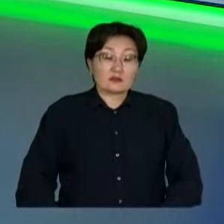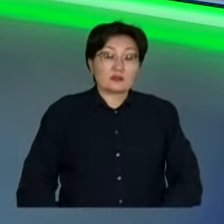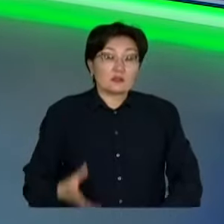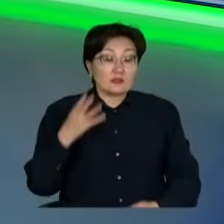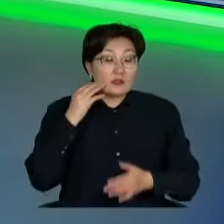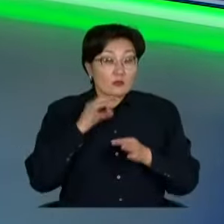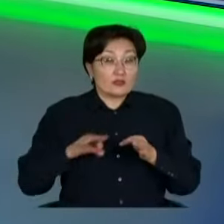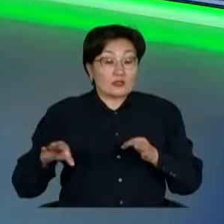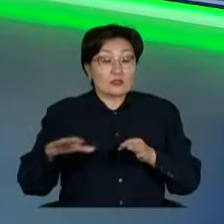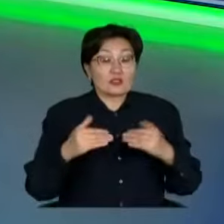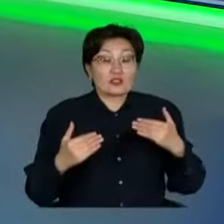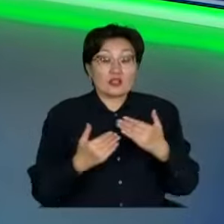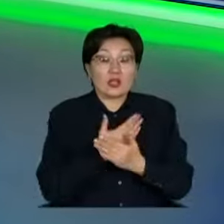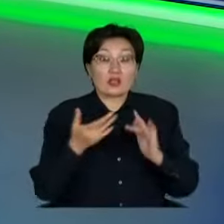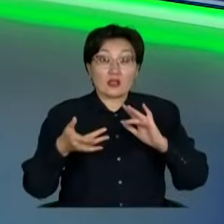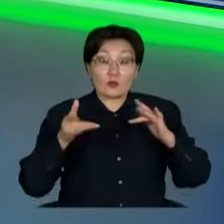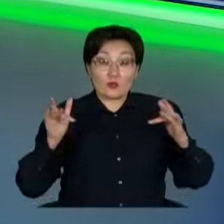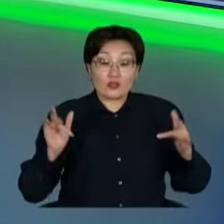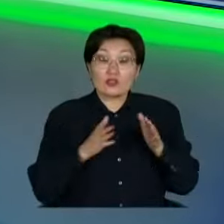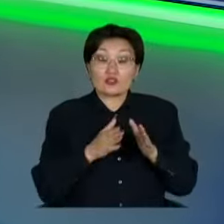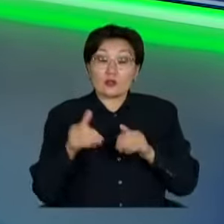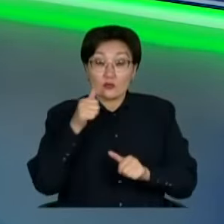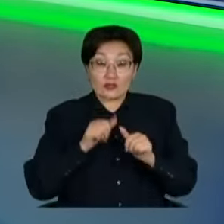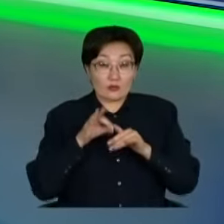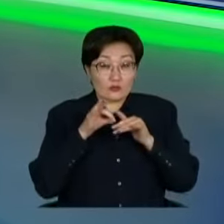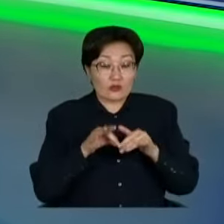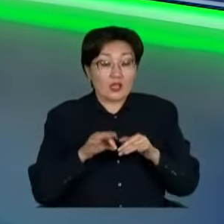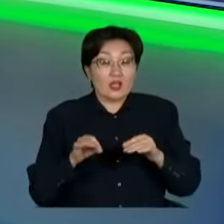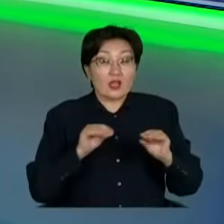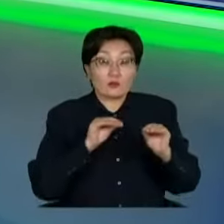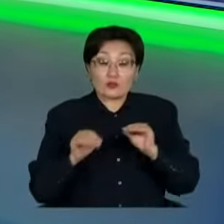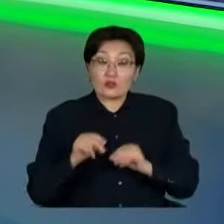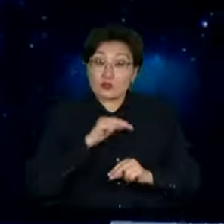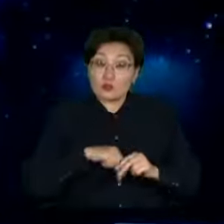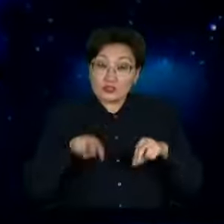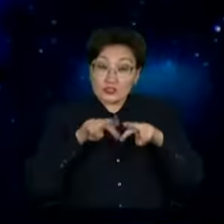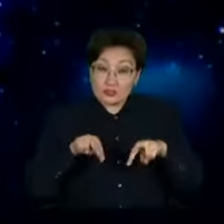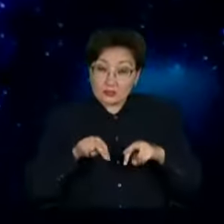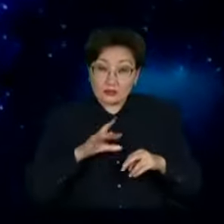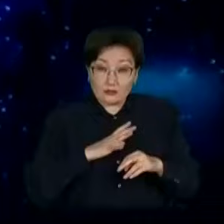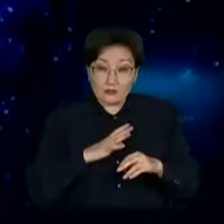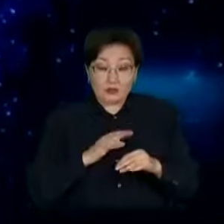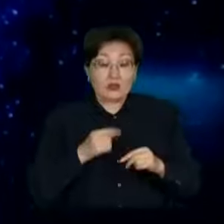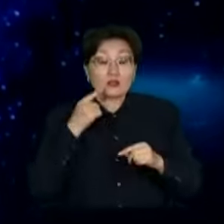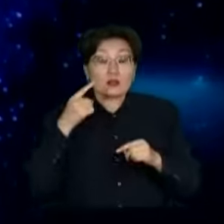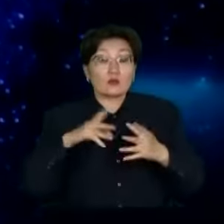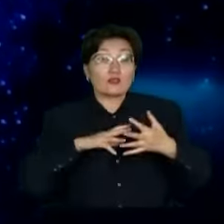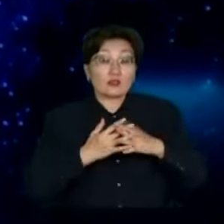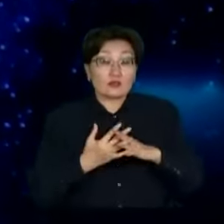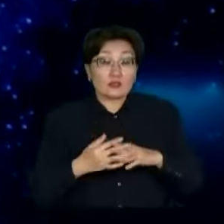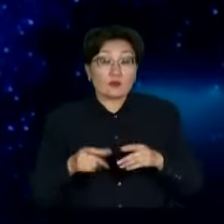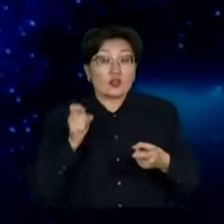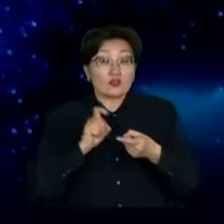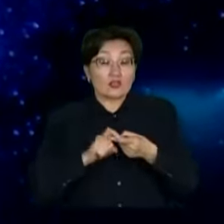Алматы облысында жаңа спутниктік жүйе сынақтан өткізіліп, құрылғылардың жұмысы тексерілді. Шалғай аймақтарды және